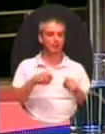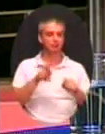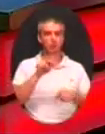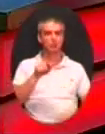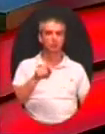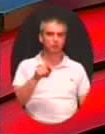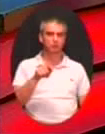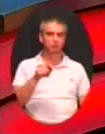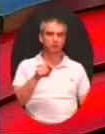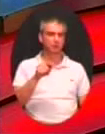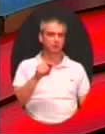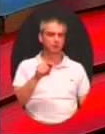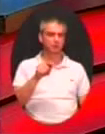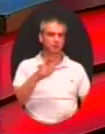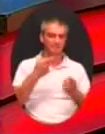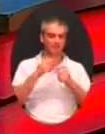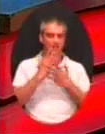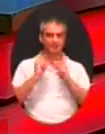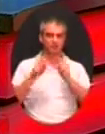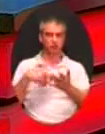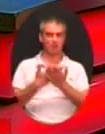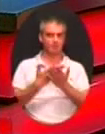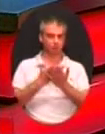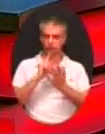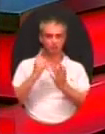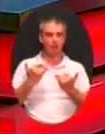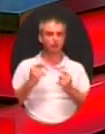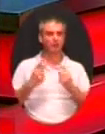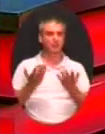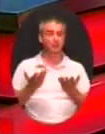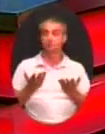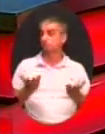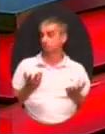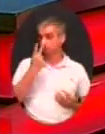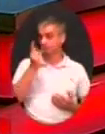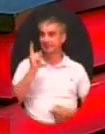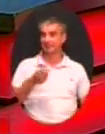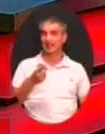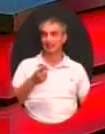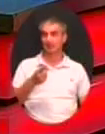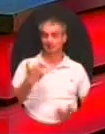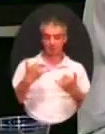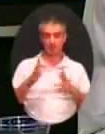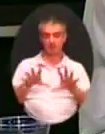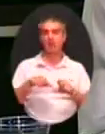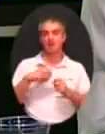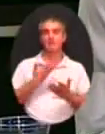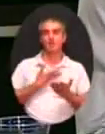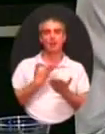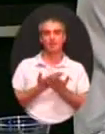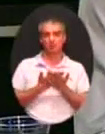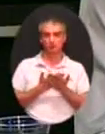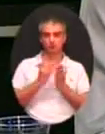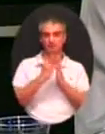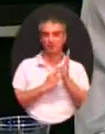הזה, הוועדה הגישה את ההמלצות שלה, מה צריך לקרות עכשיו עם זה? לכאורה צריכים מכאן לקחת את ההמלצות